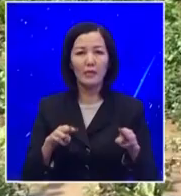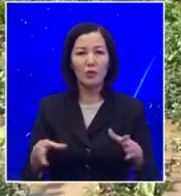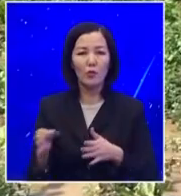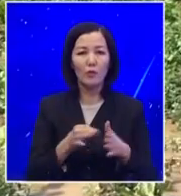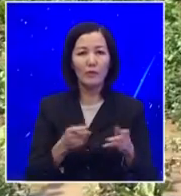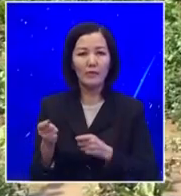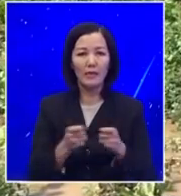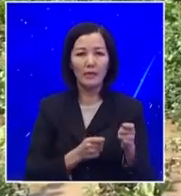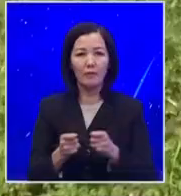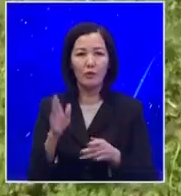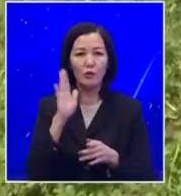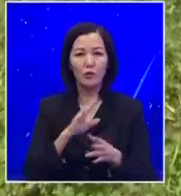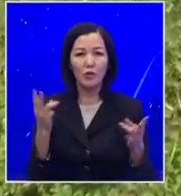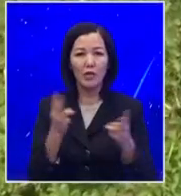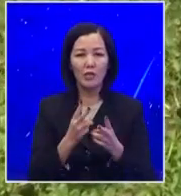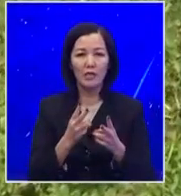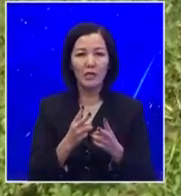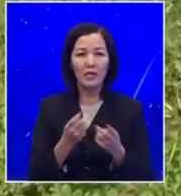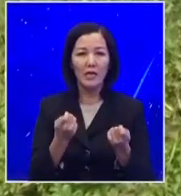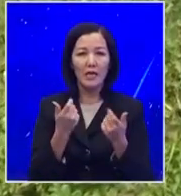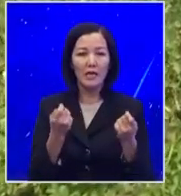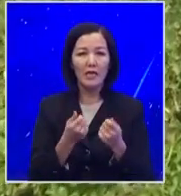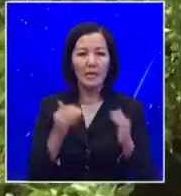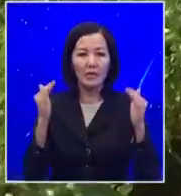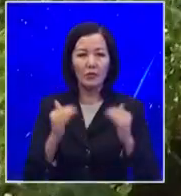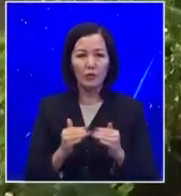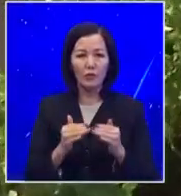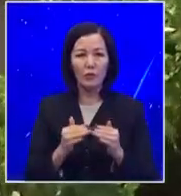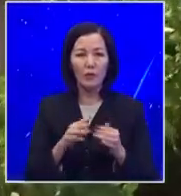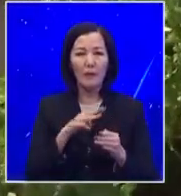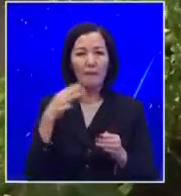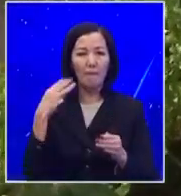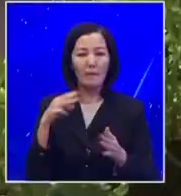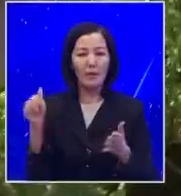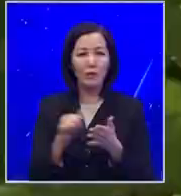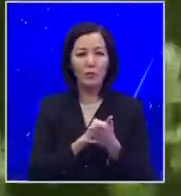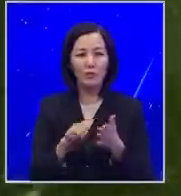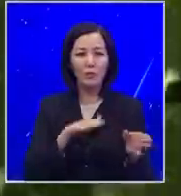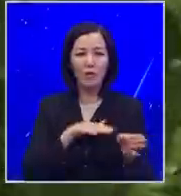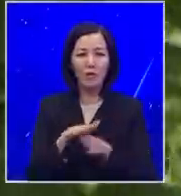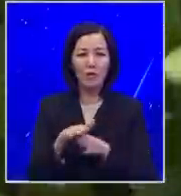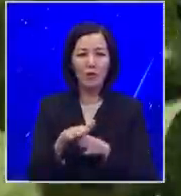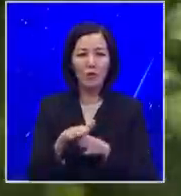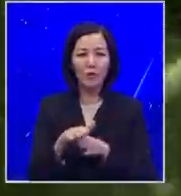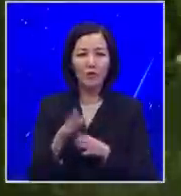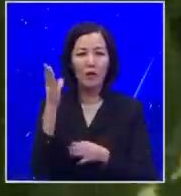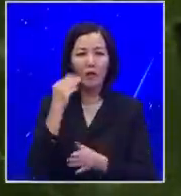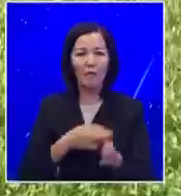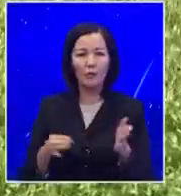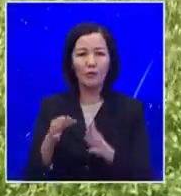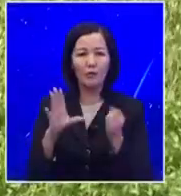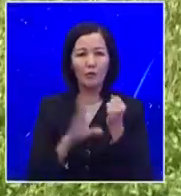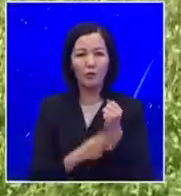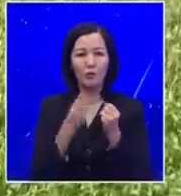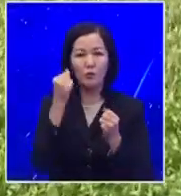арасында суды көп қажет ететін дақылдар үлесін азайту үшін арнайы меморандум іске асырылуда. Бастама аясында Алматы облысында соңғы